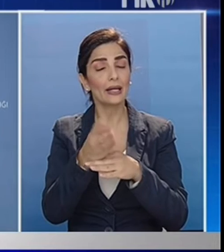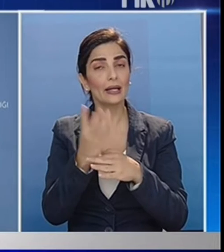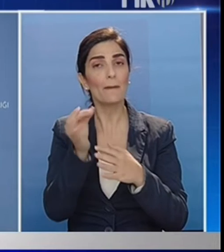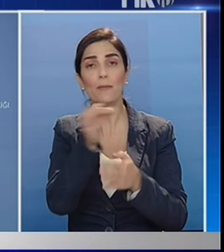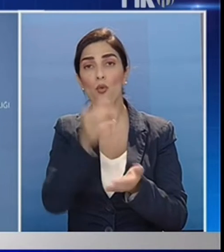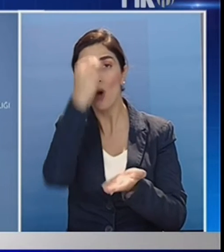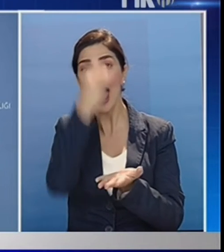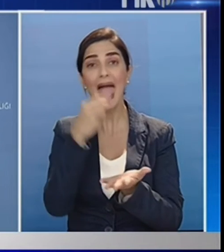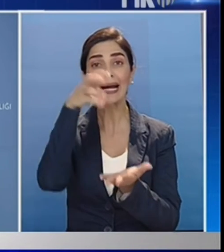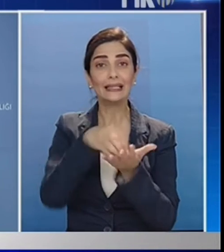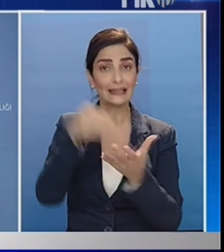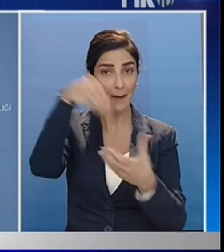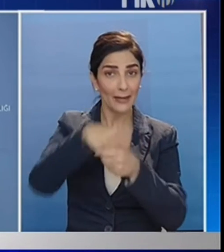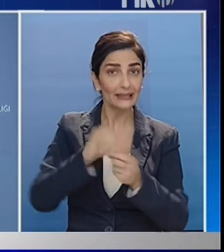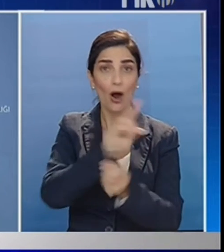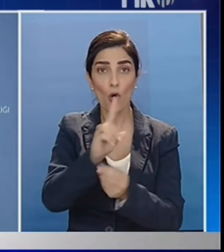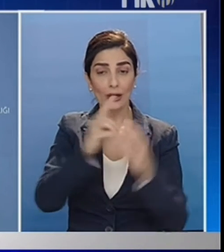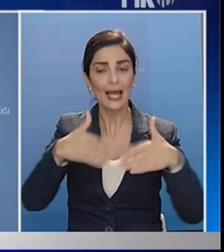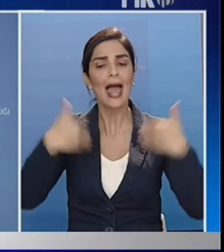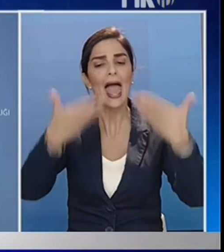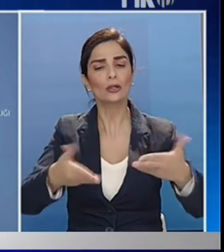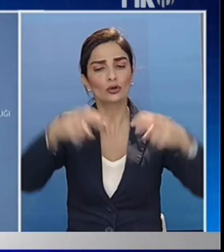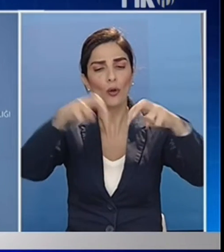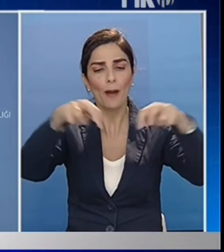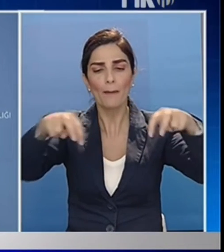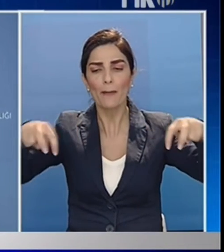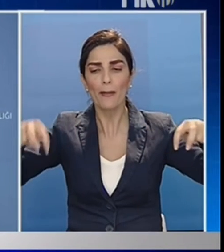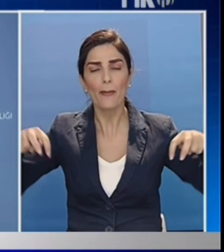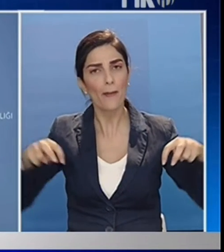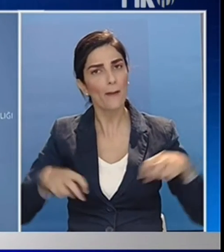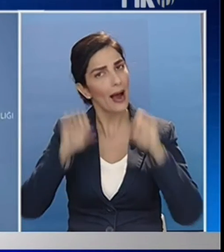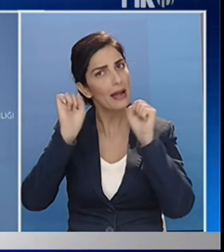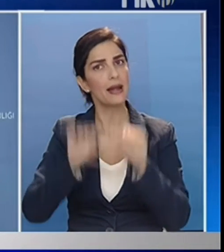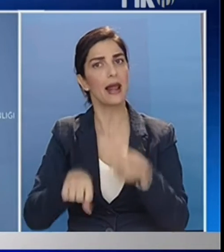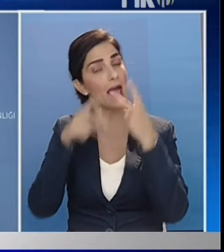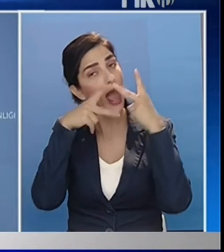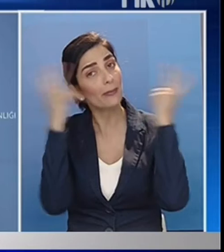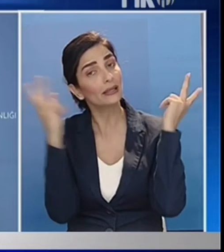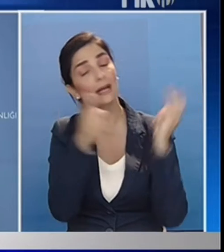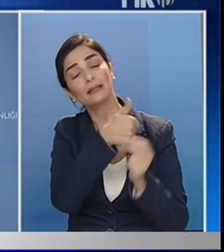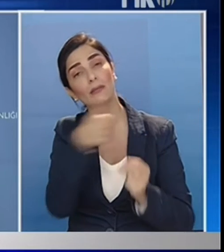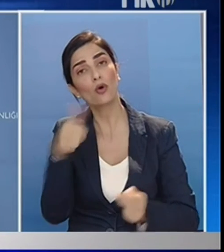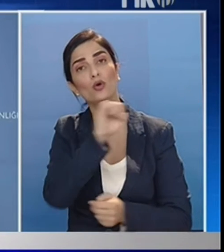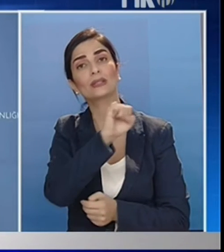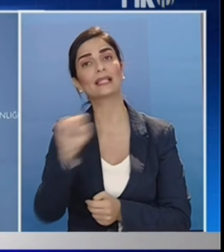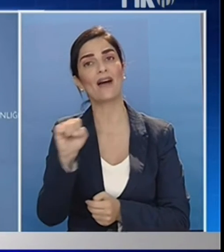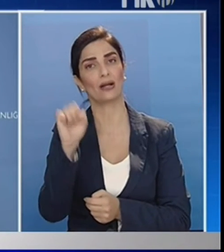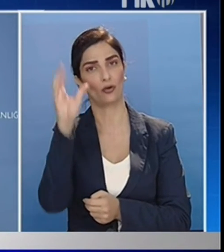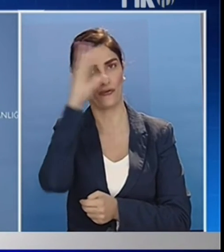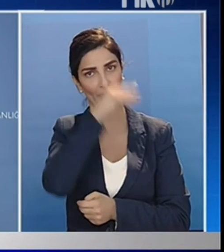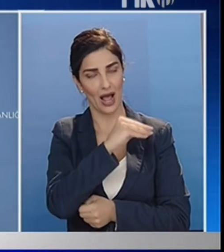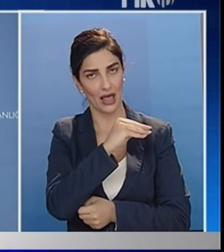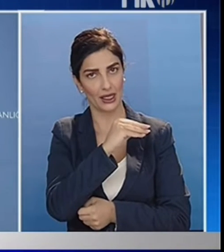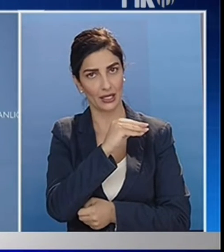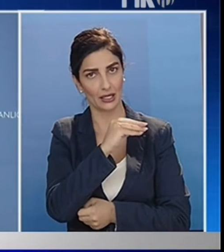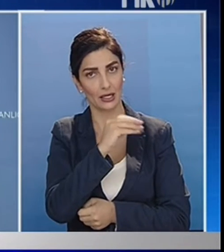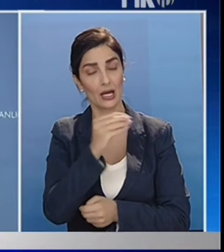Ναών, τηρουμένου του μέτρου αποστασιοποίησης και του υγειονομικού πρωτοκόλλου που ισχύει για τη λειτουργία των εκκλησιών, νομένου ότι